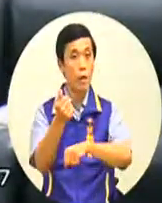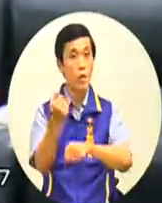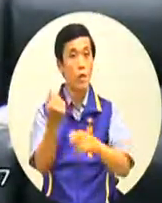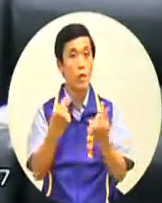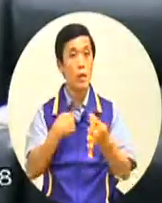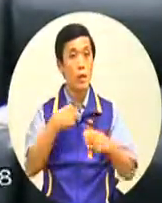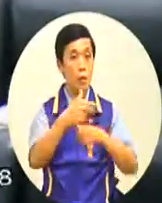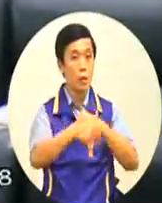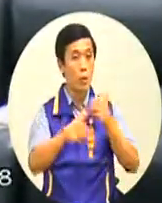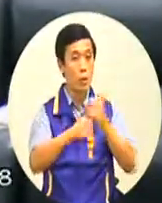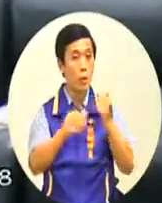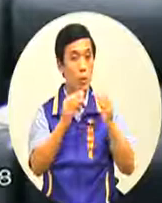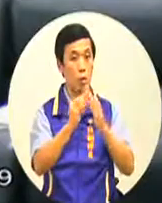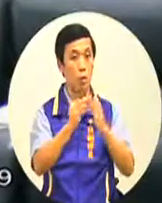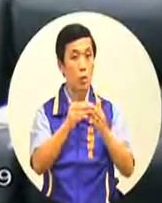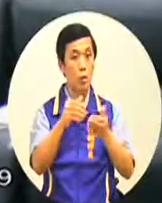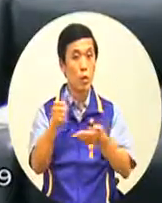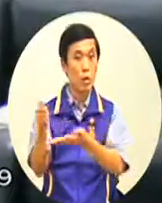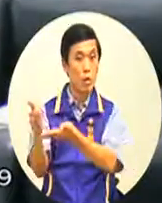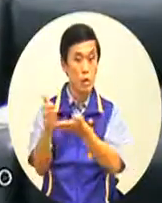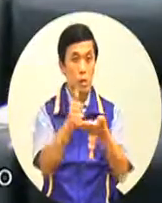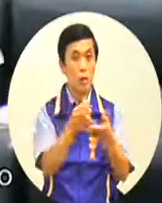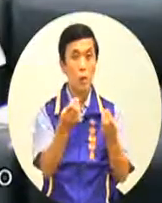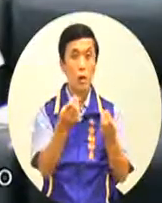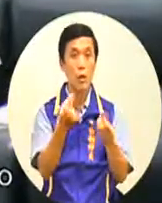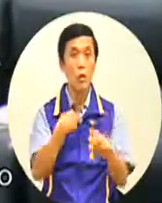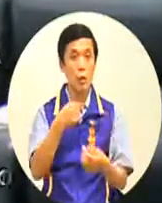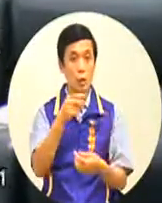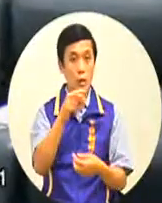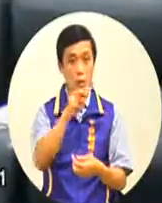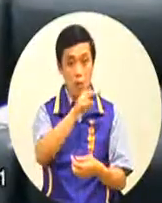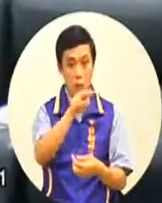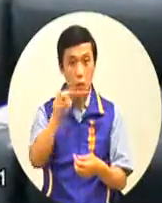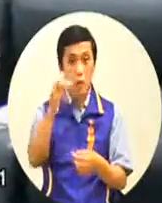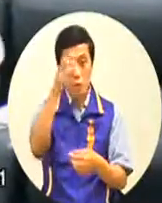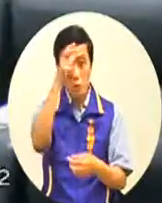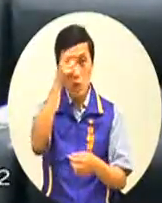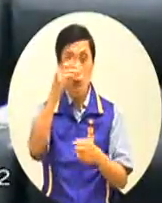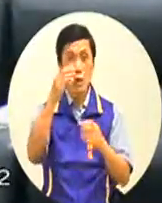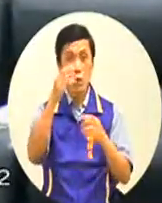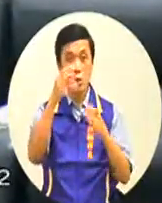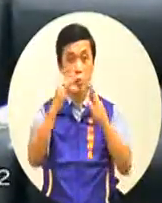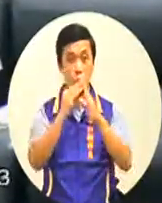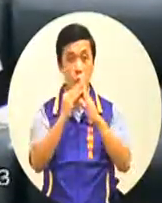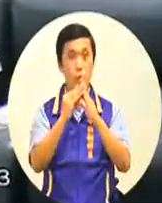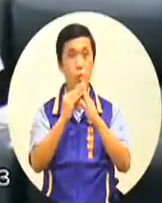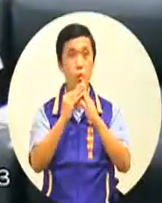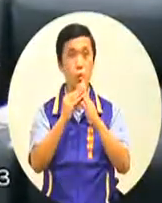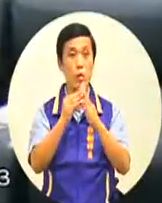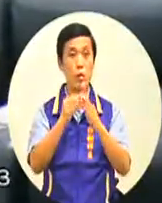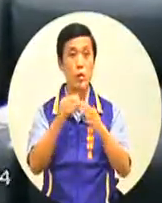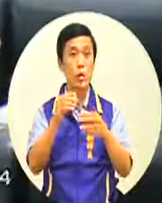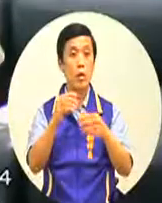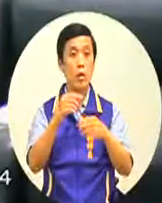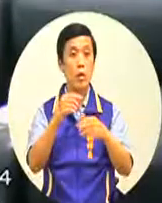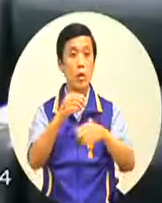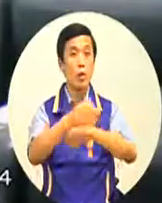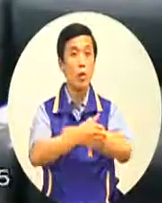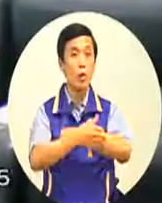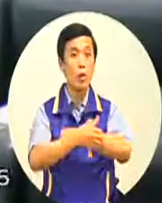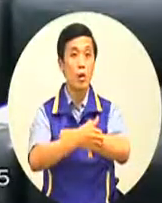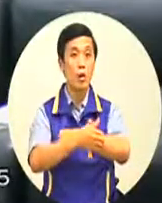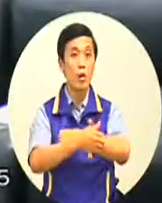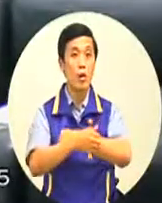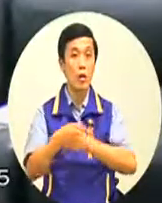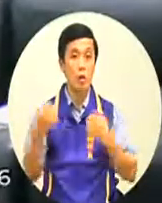局什么也没有被通知到啊。我看到有几个警察局的同事穿便服去啦、啊，因为我把我一看知